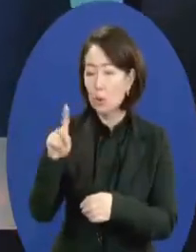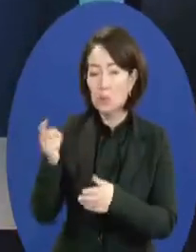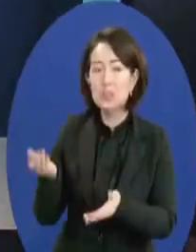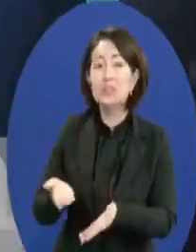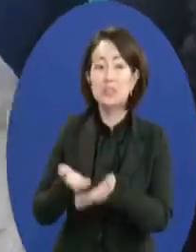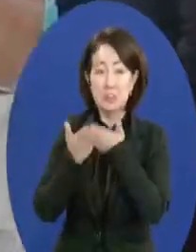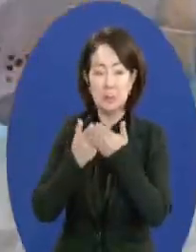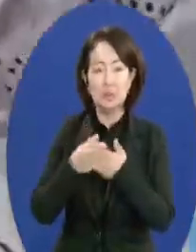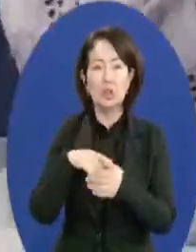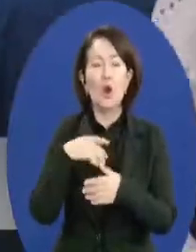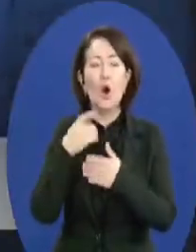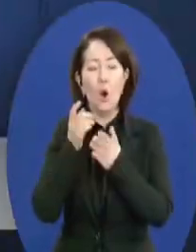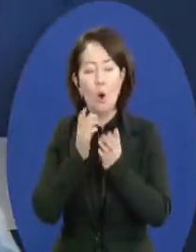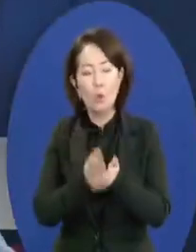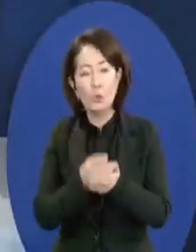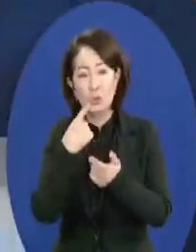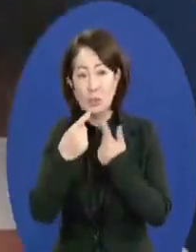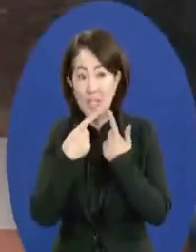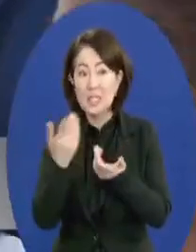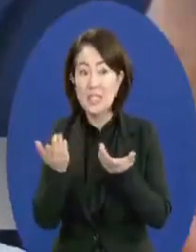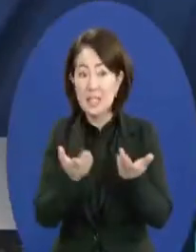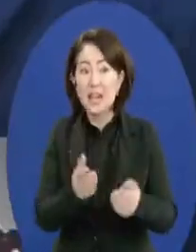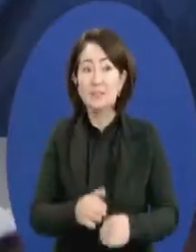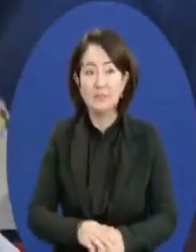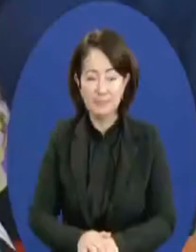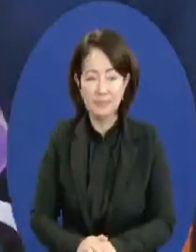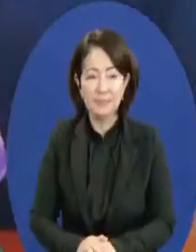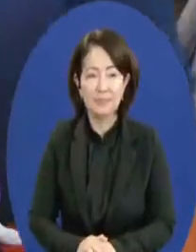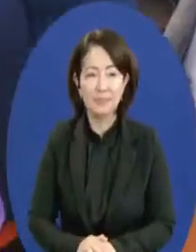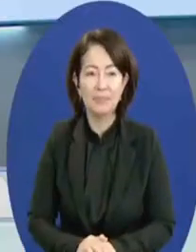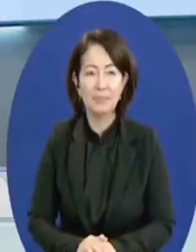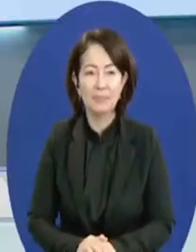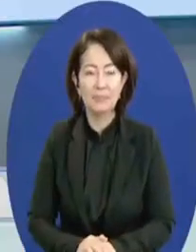дэмжинэ гэдгээ хөвсгөлчүүд хэлж байлаа.